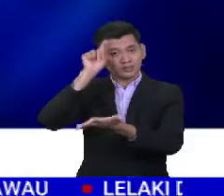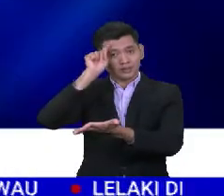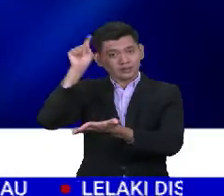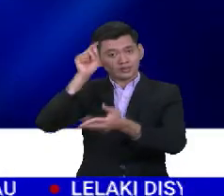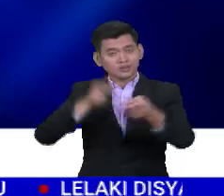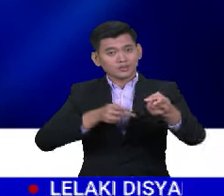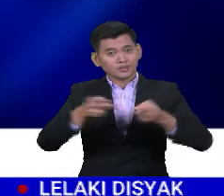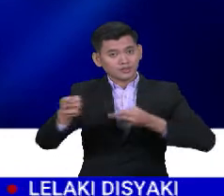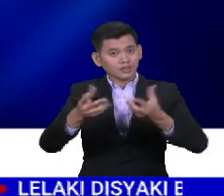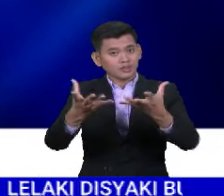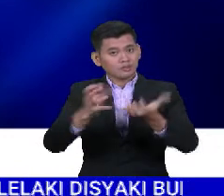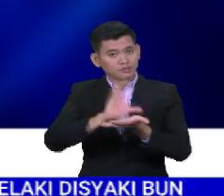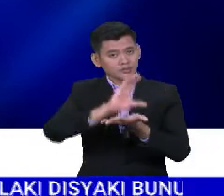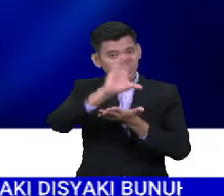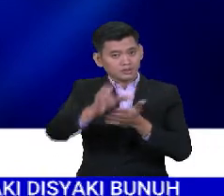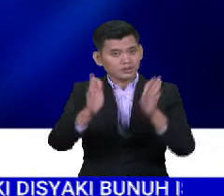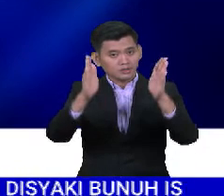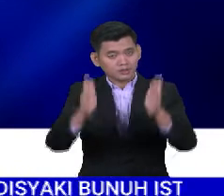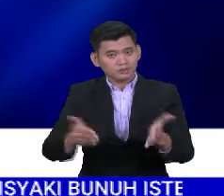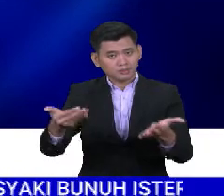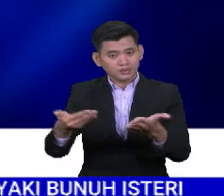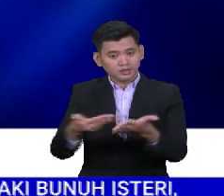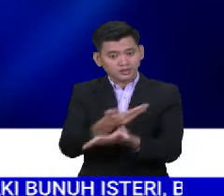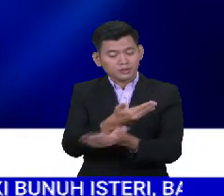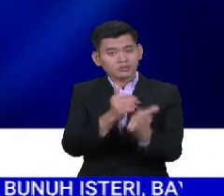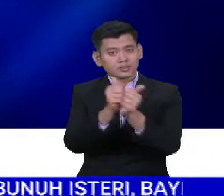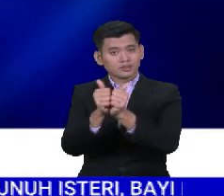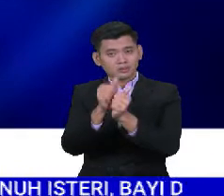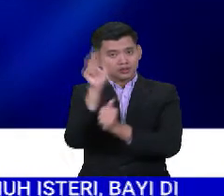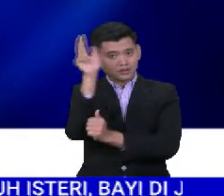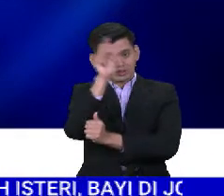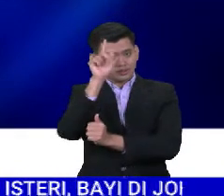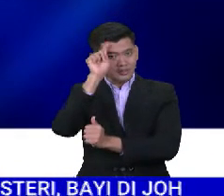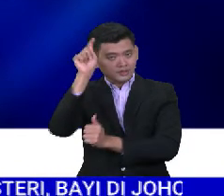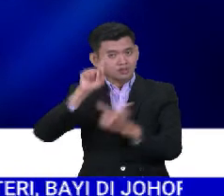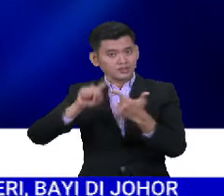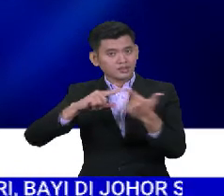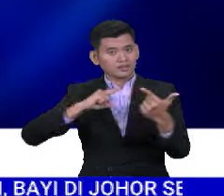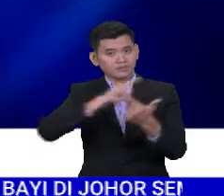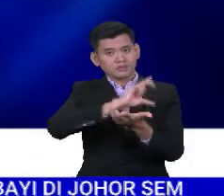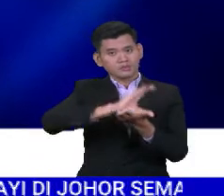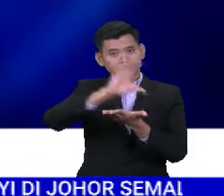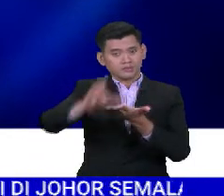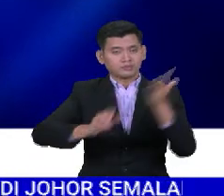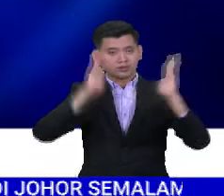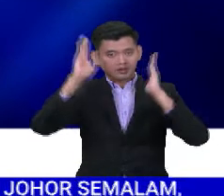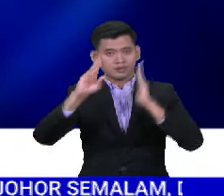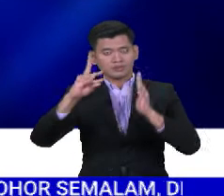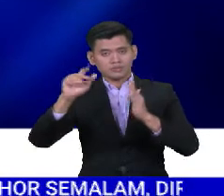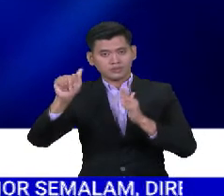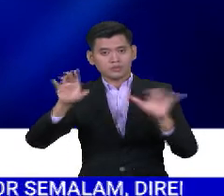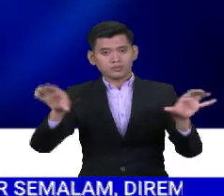menarik pelaburan berkenaan isi audisi bersama kru Negeri Terengganu dan lembaga pembangunan pelabuhan Malaysia Maida